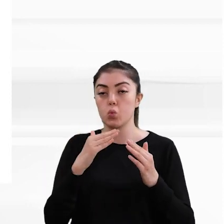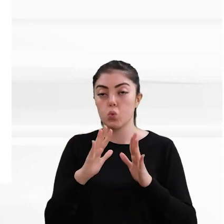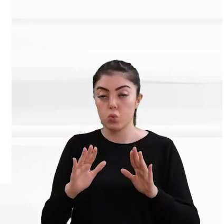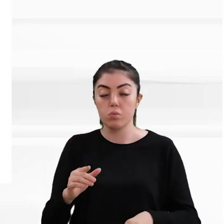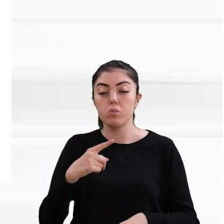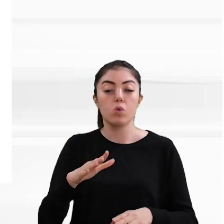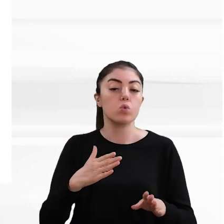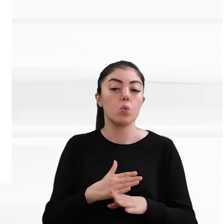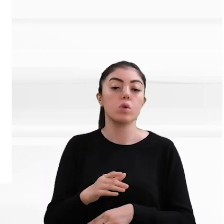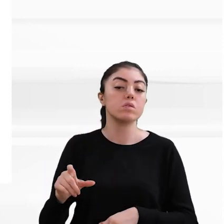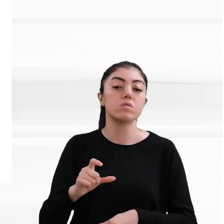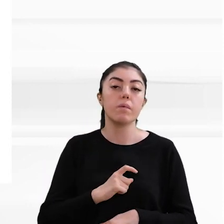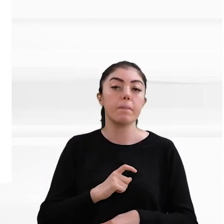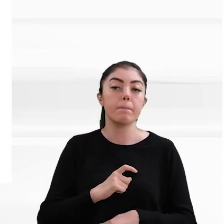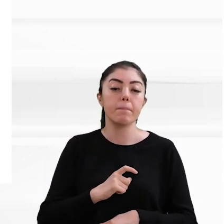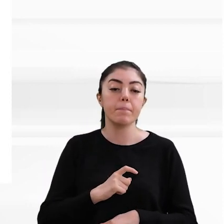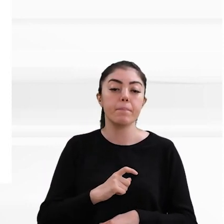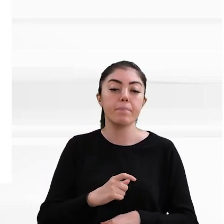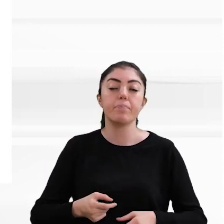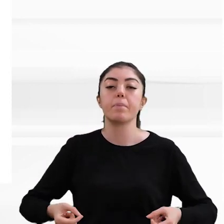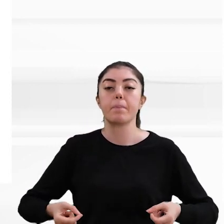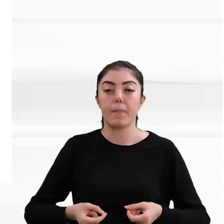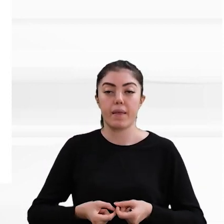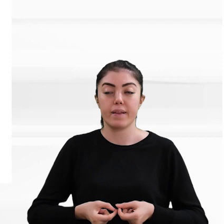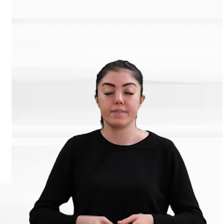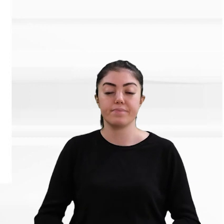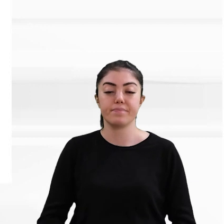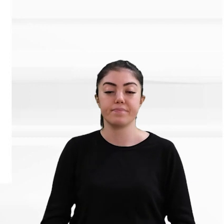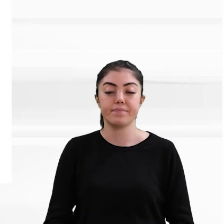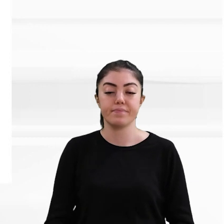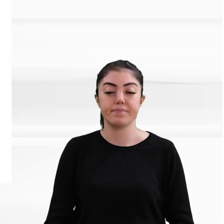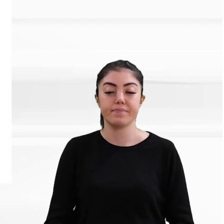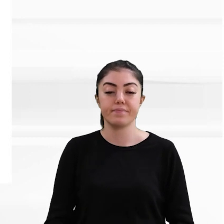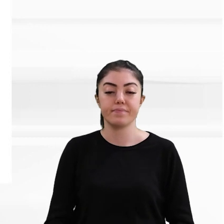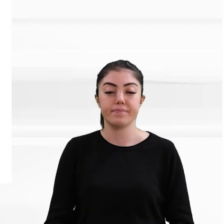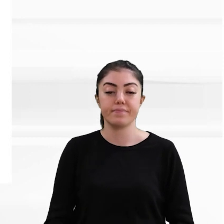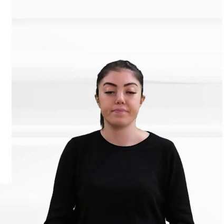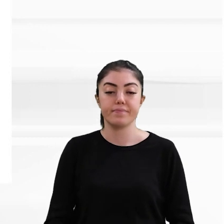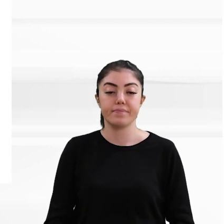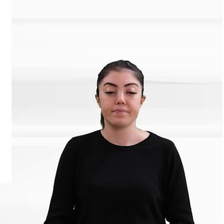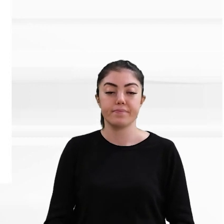olacaktır? Artı olacaktır. Bu durumda doğru cevabımız B seçeneği oldu.